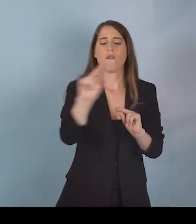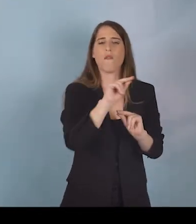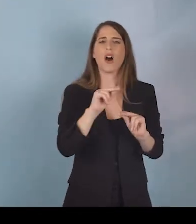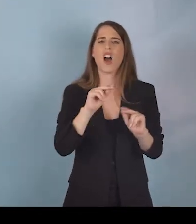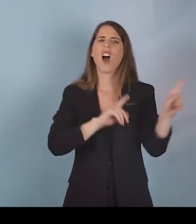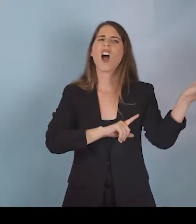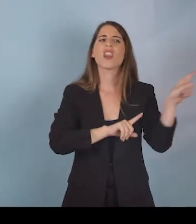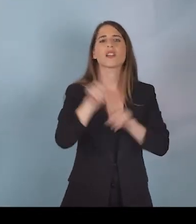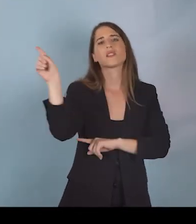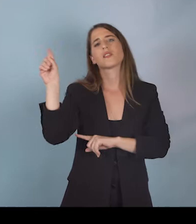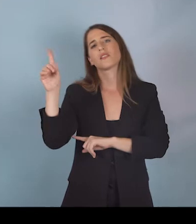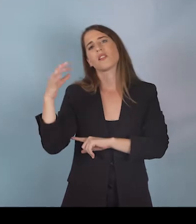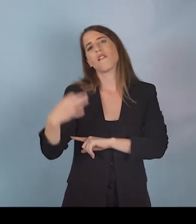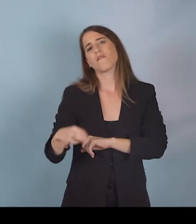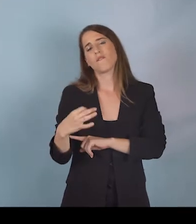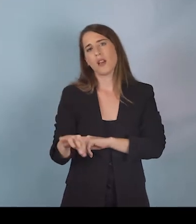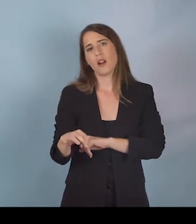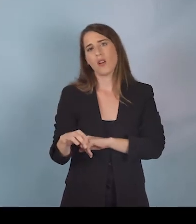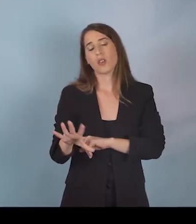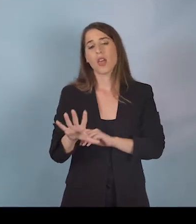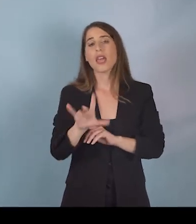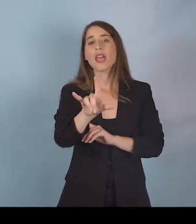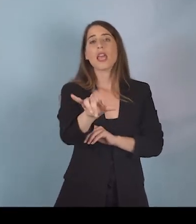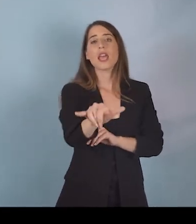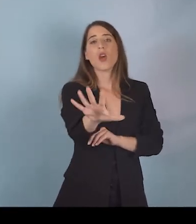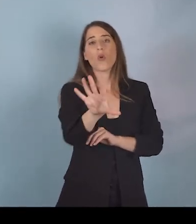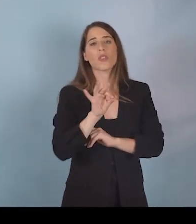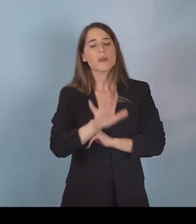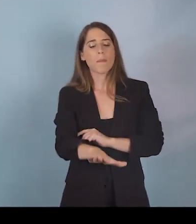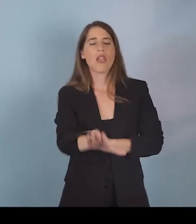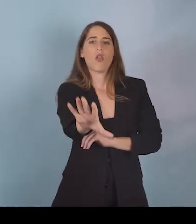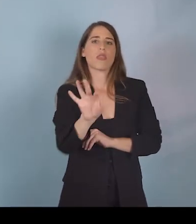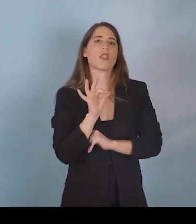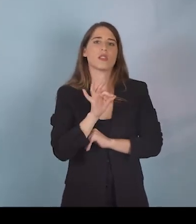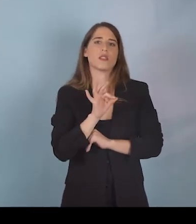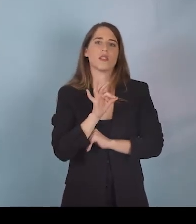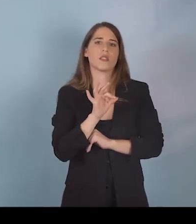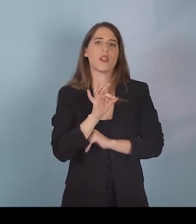ζευγαριού και τεκνοθεσία, παιδοθεσία για όλους επίσης ανεξάρτητα από το φύλο των μελών.